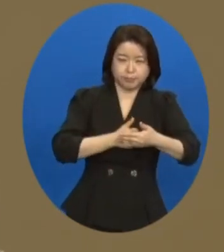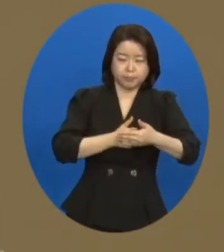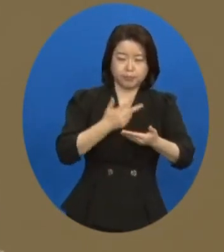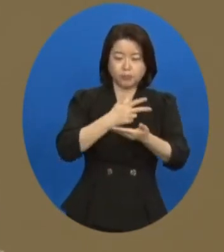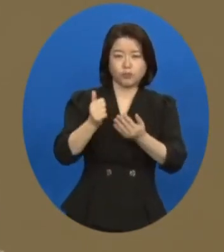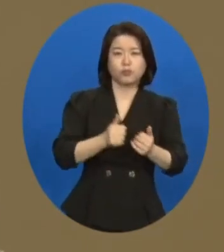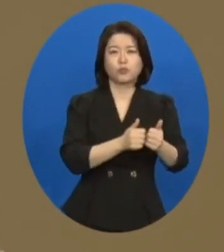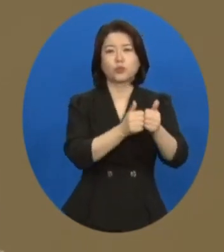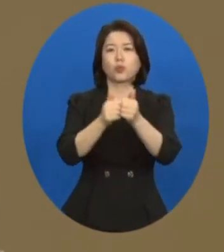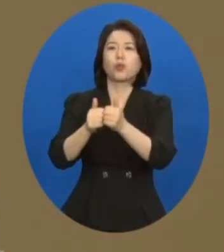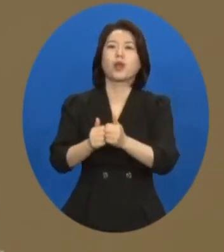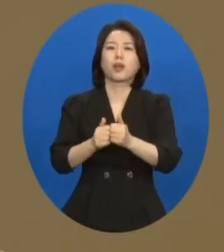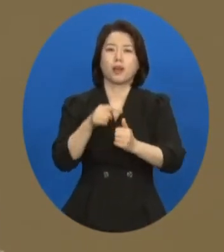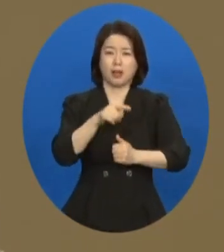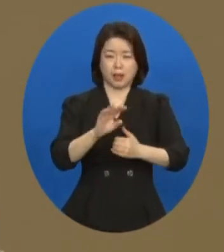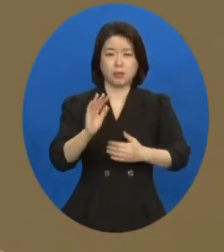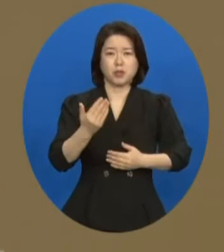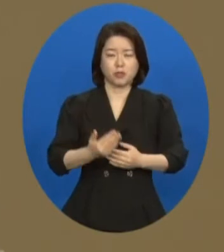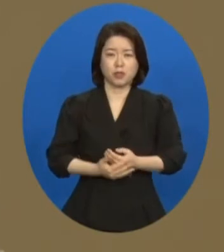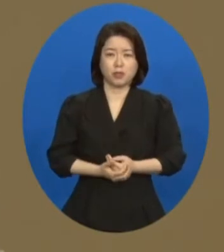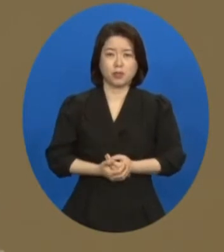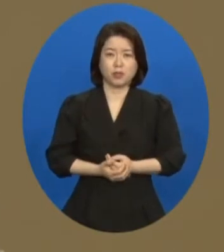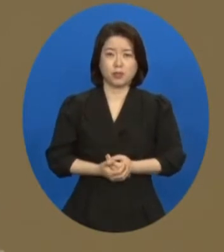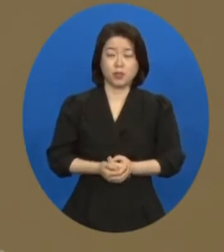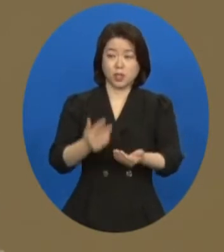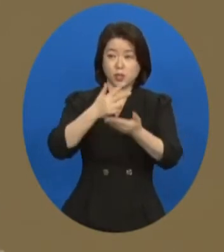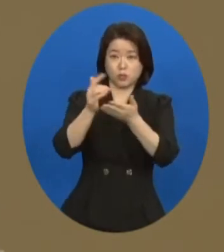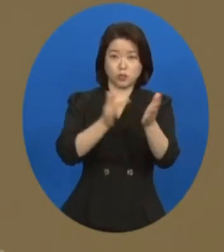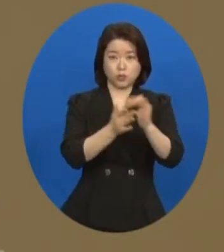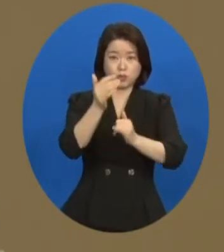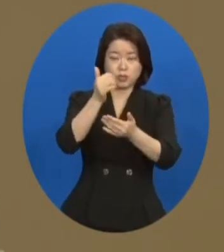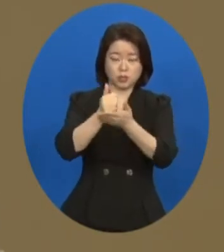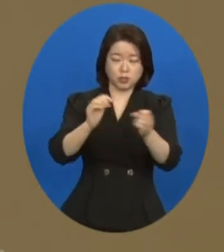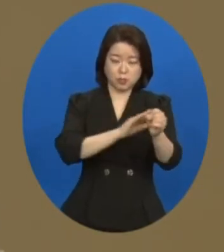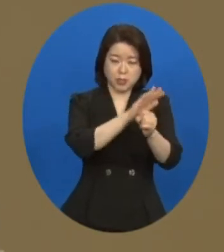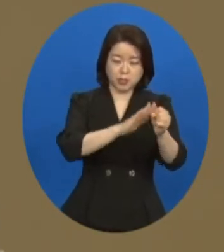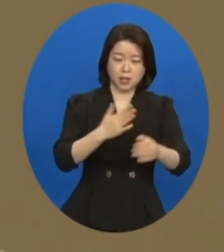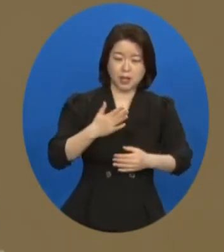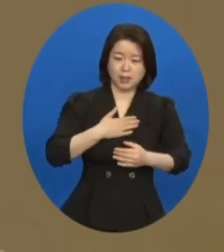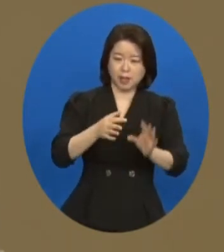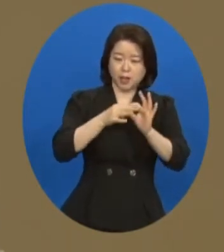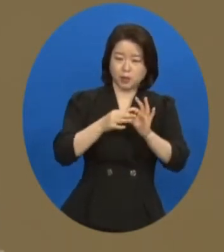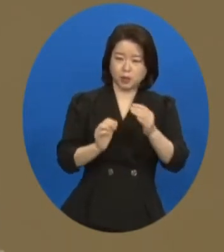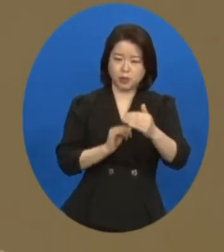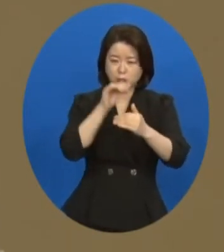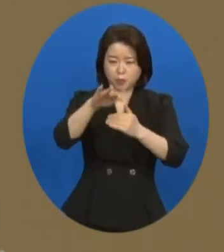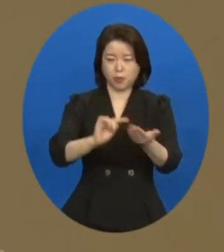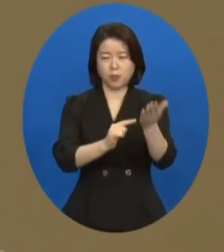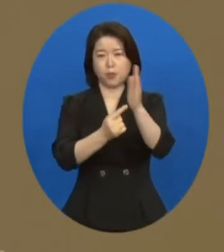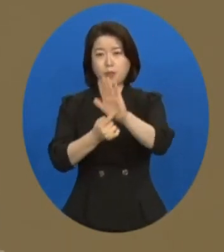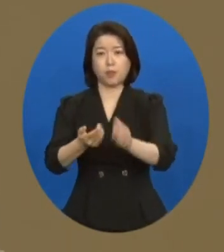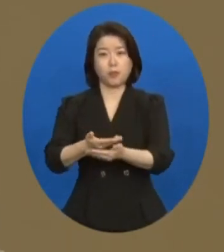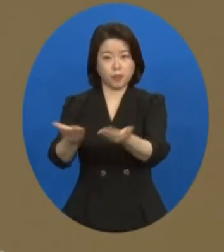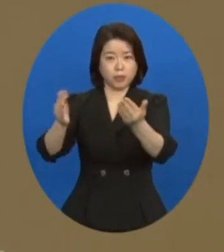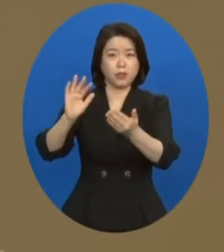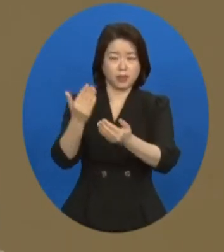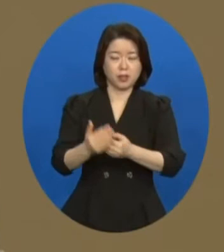동행하는 것입니다 주 예수님의 사람이 나를 통해서 흘러 나오게 된거죠